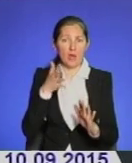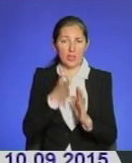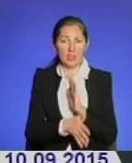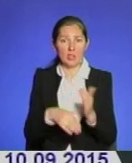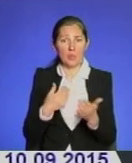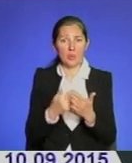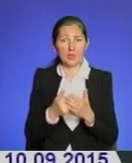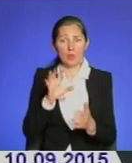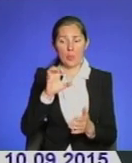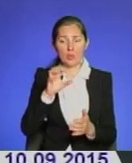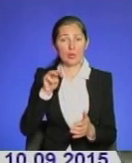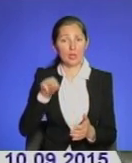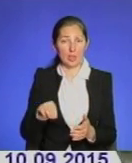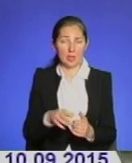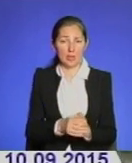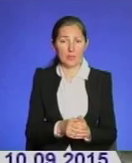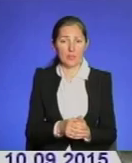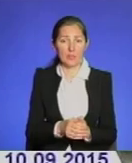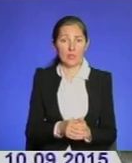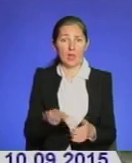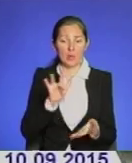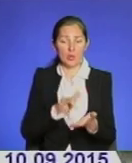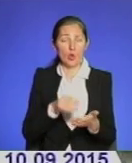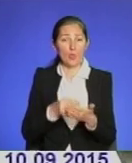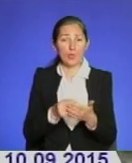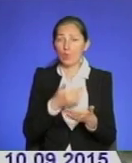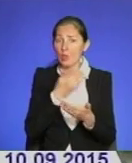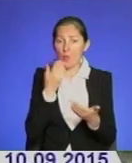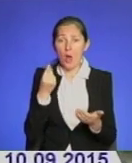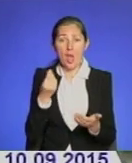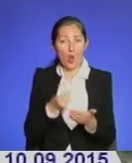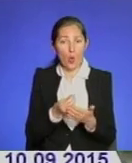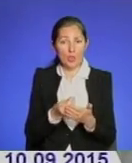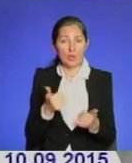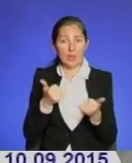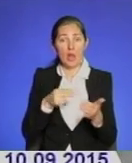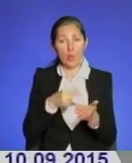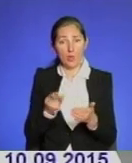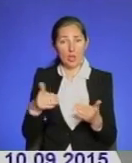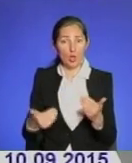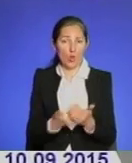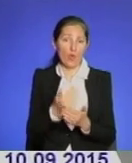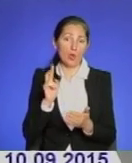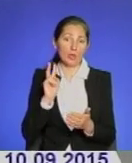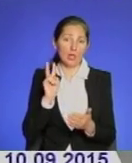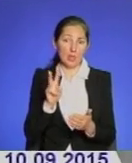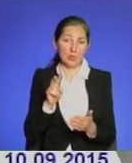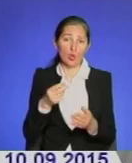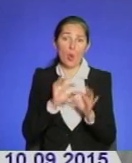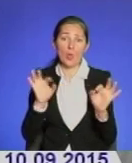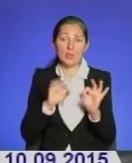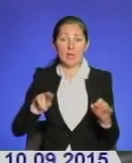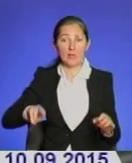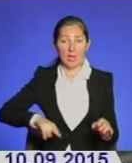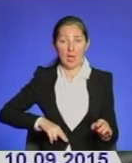межах до 500 тисяч гривень. У міському бюджеті немає коштів на придбання нового транспорту, пояснив директор комунального